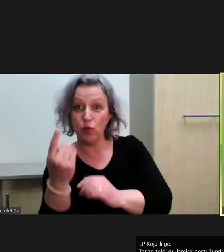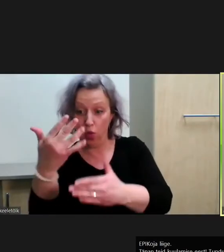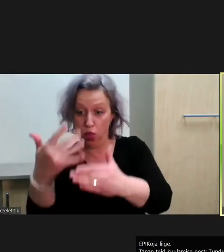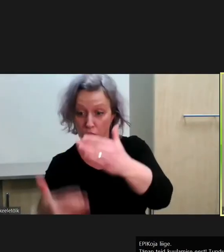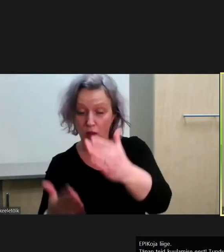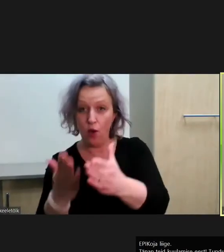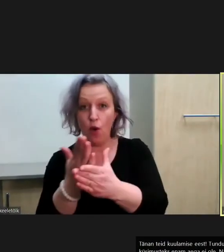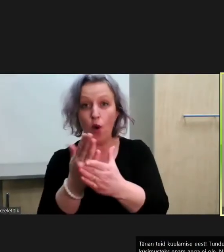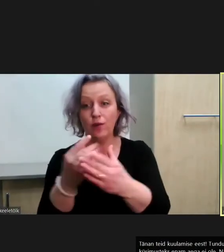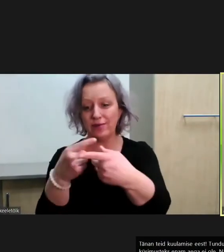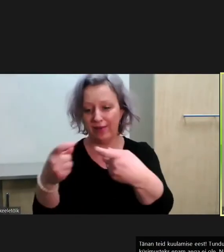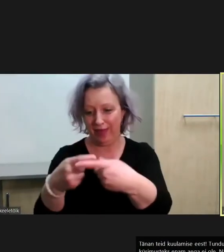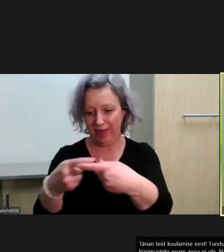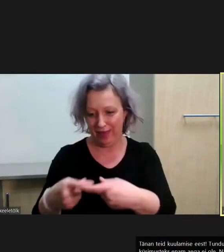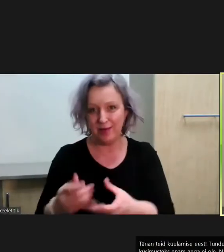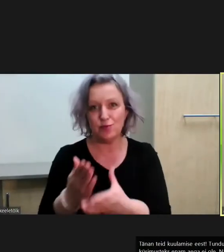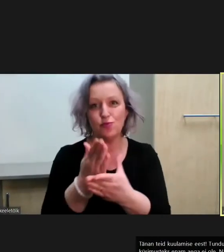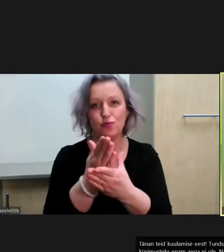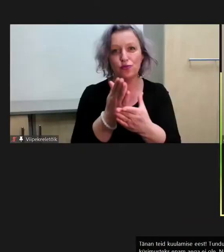teksti,